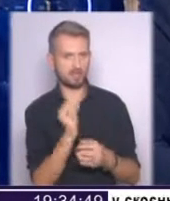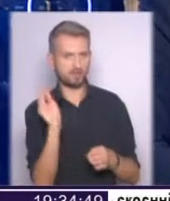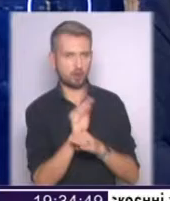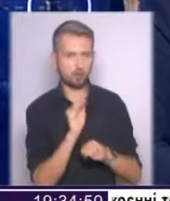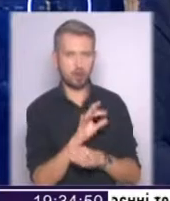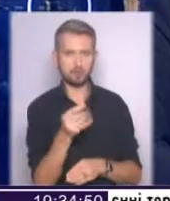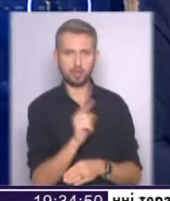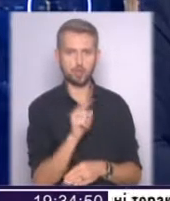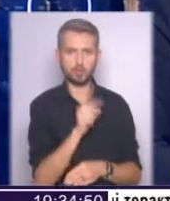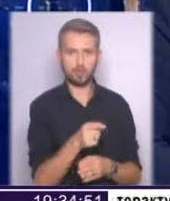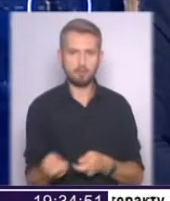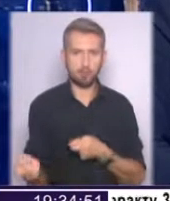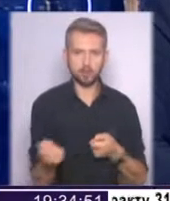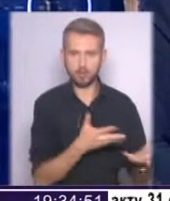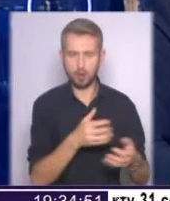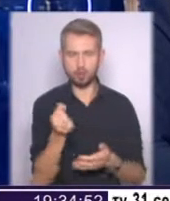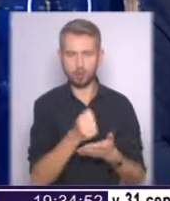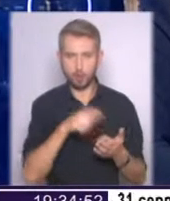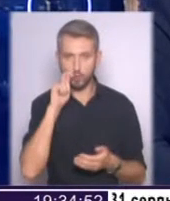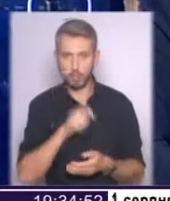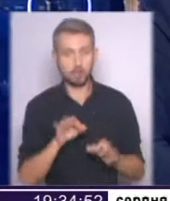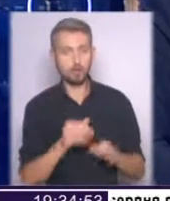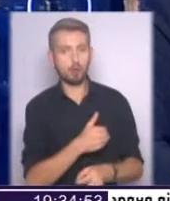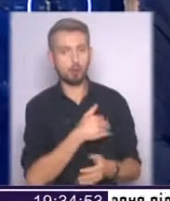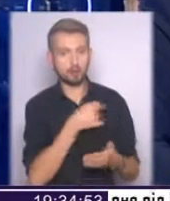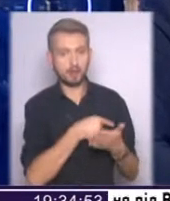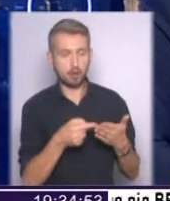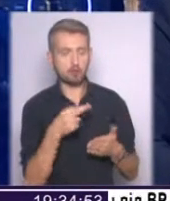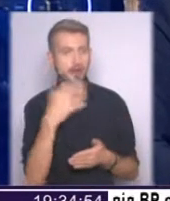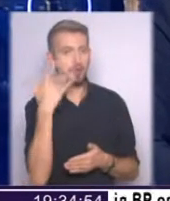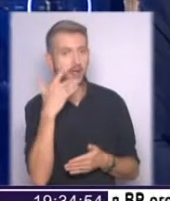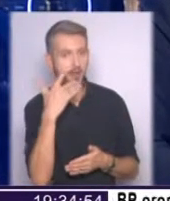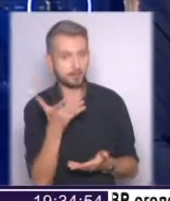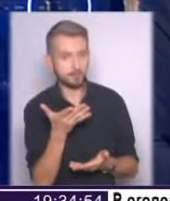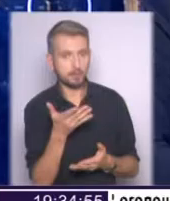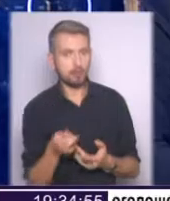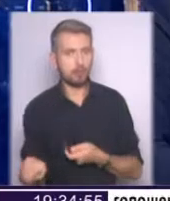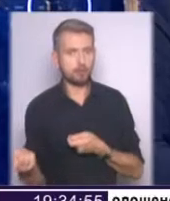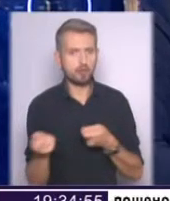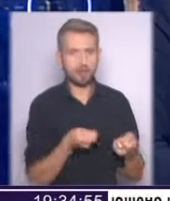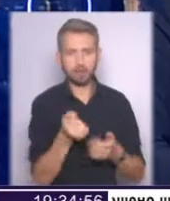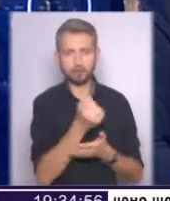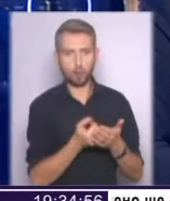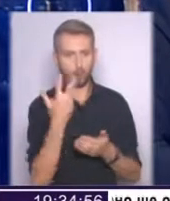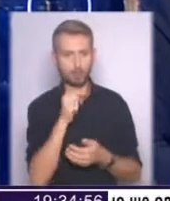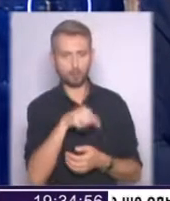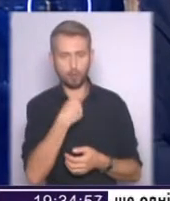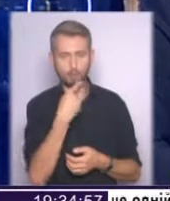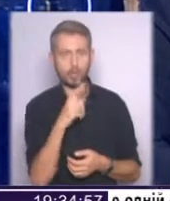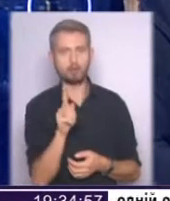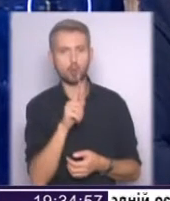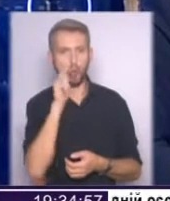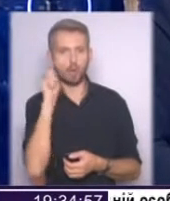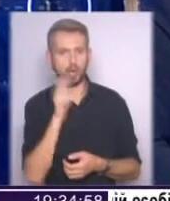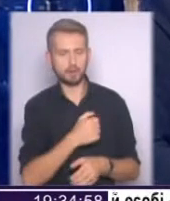про те, що вони постачають зброю Україні. Хоча я хочу зазначити, що для Сполучених Штатів постачати зброю, коли вони говорять про те, що